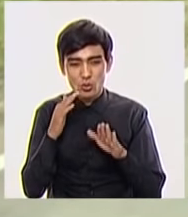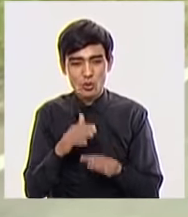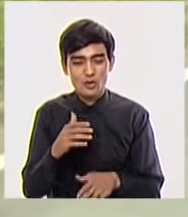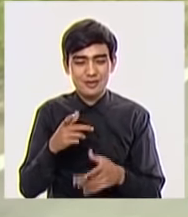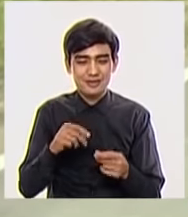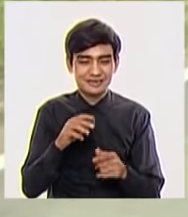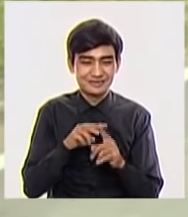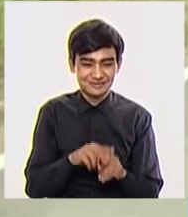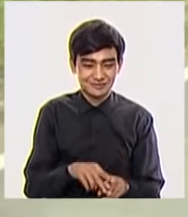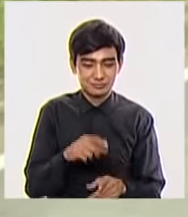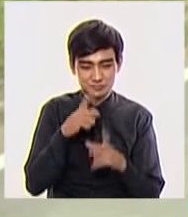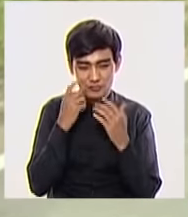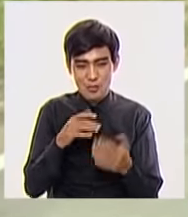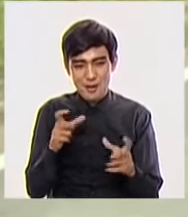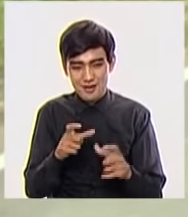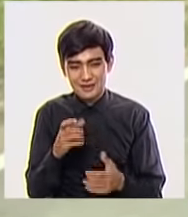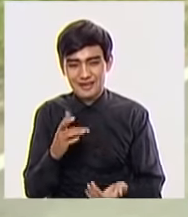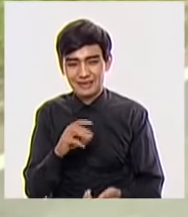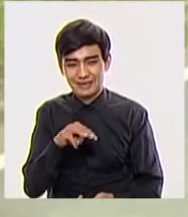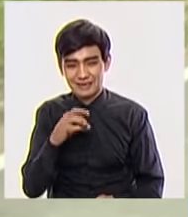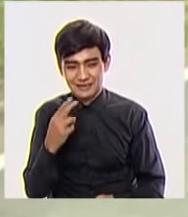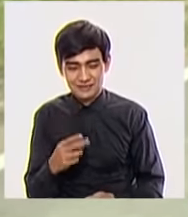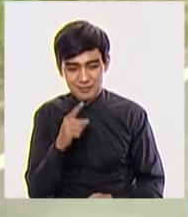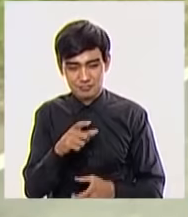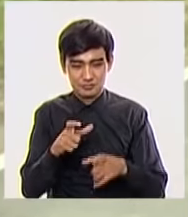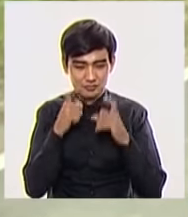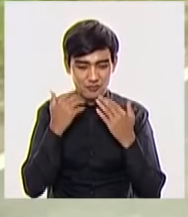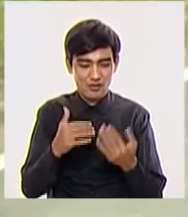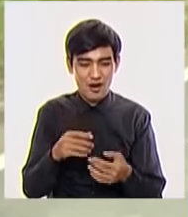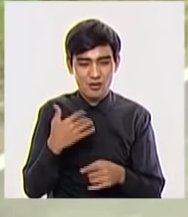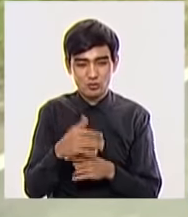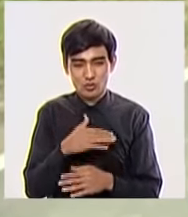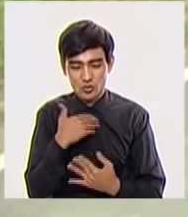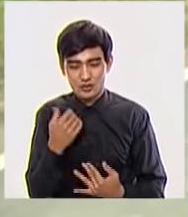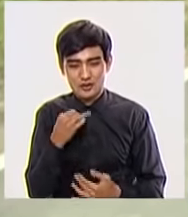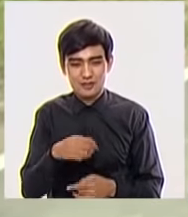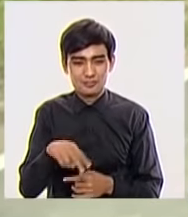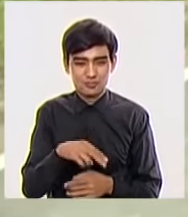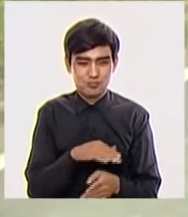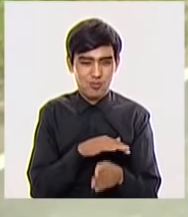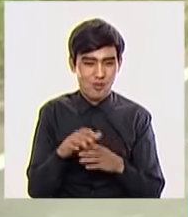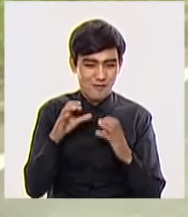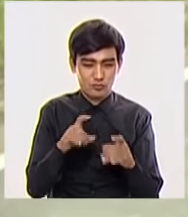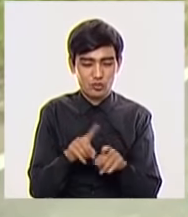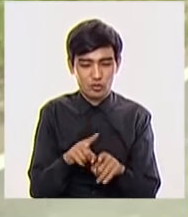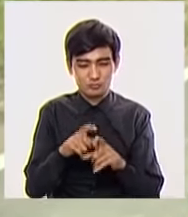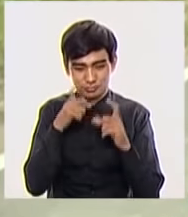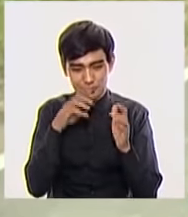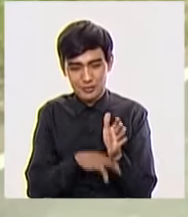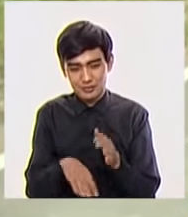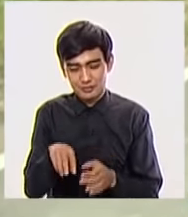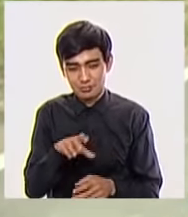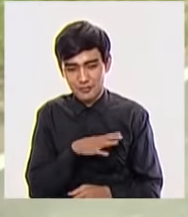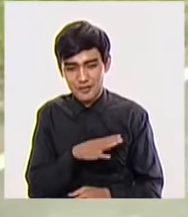там, где заставляют, в магазинах и торговых центрах. Предпочитали обходиться без них даже в переполненных автобусах. Но о